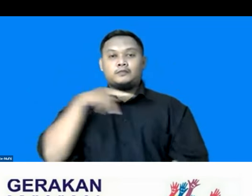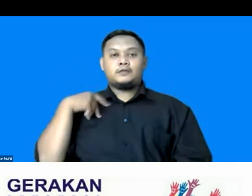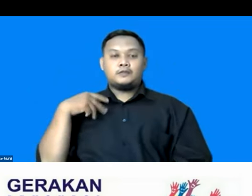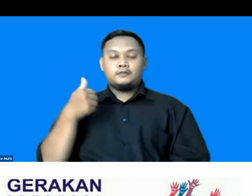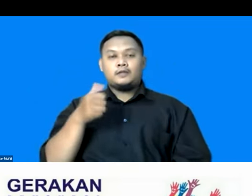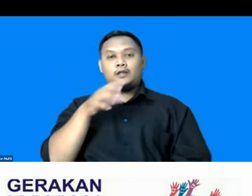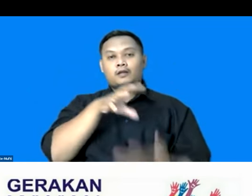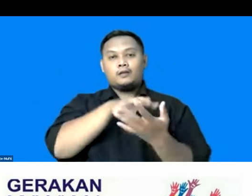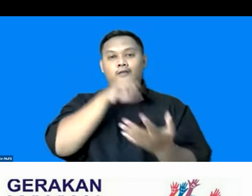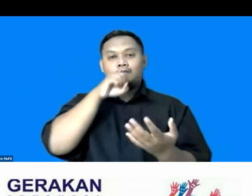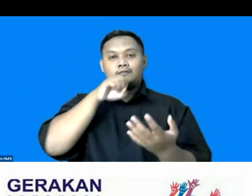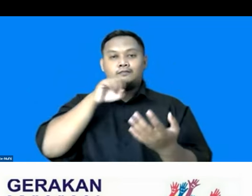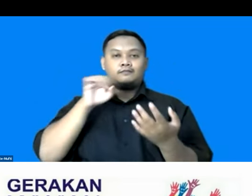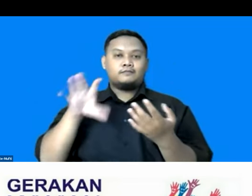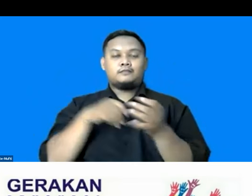absensi dan link paparan.